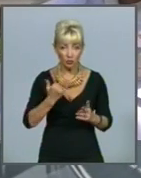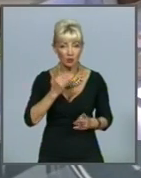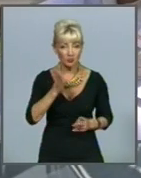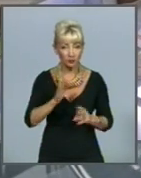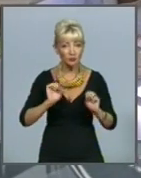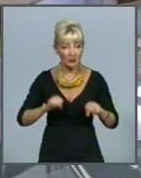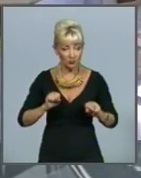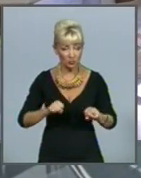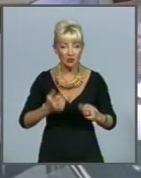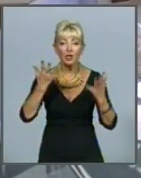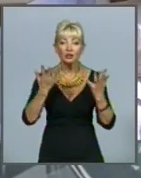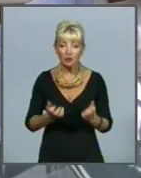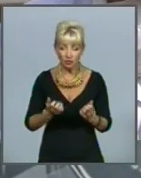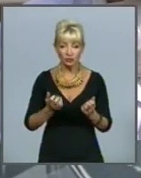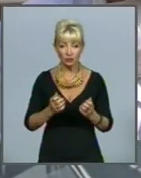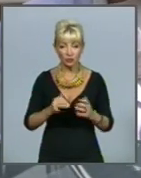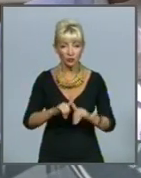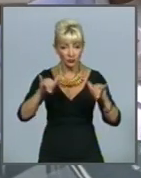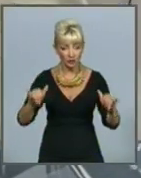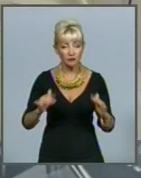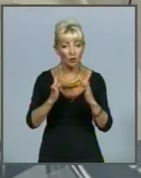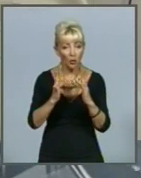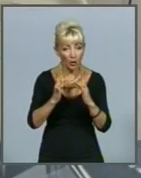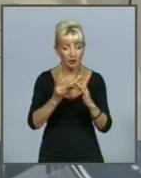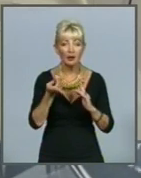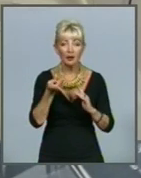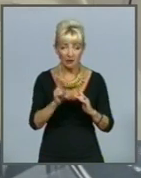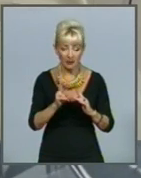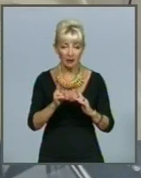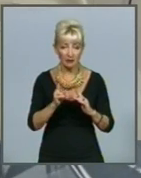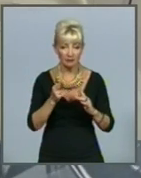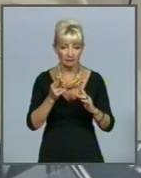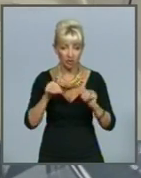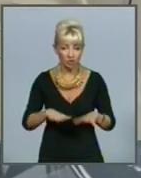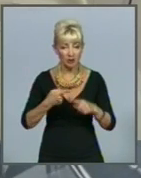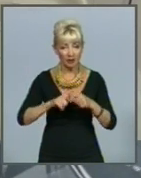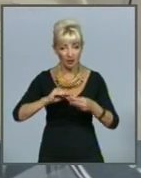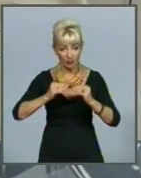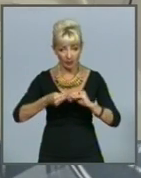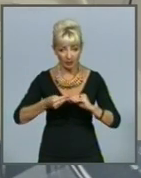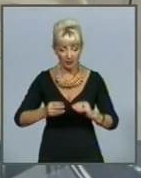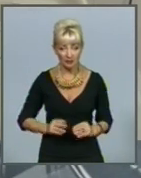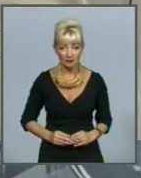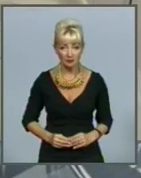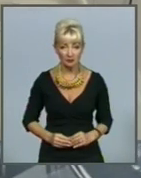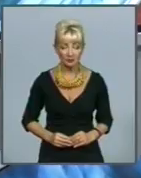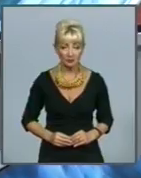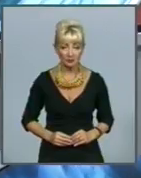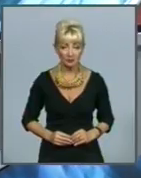еще разворачивать койки для данной проблематики. Леся Копелюк та Віктор Ноздрачов, Харківські Ізвестія.